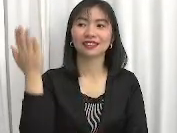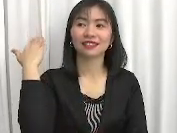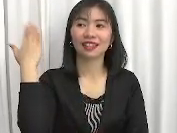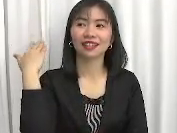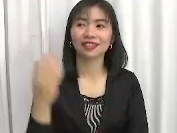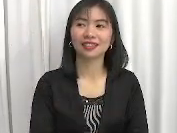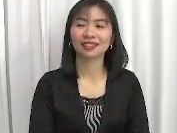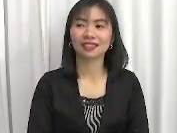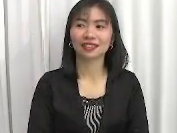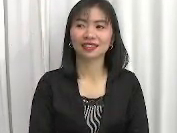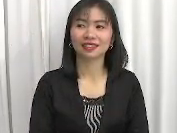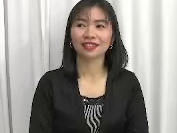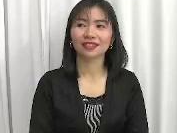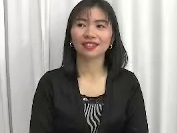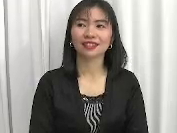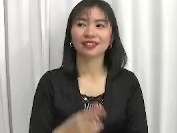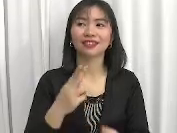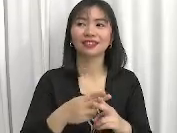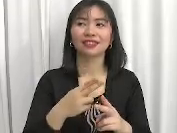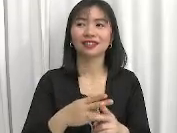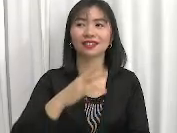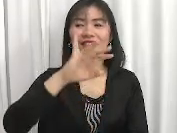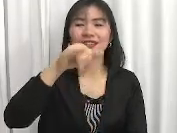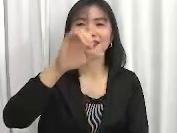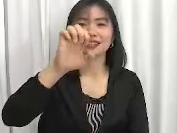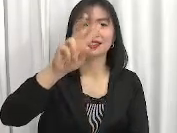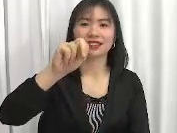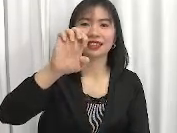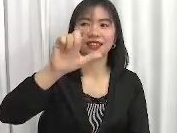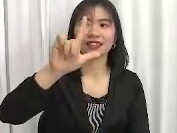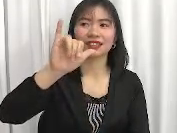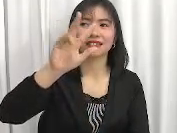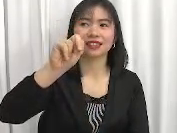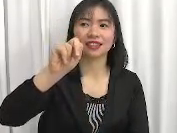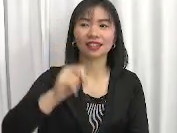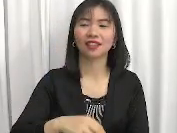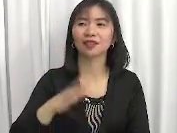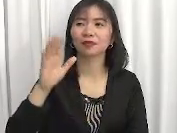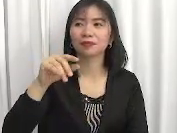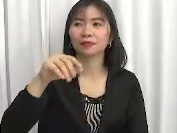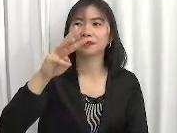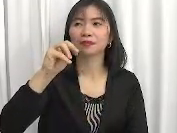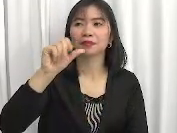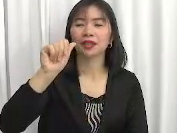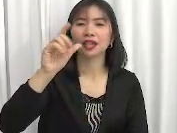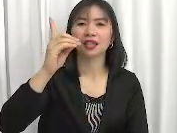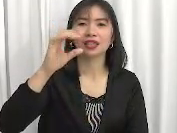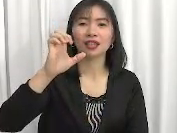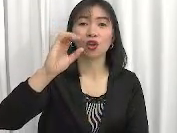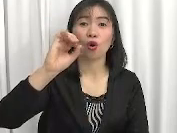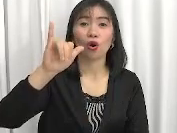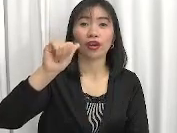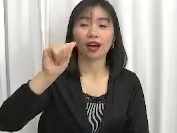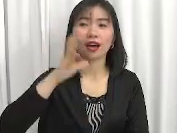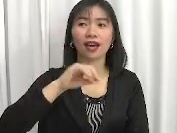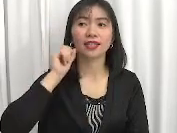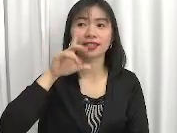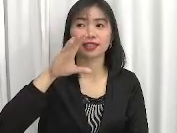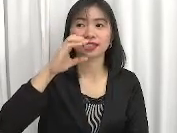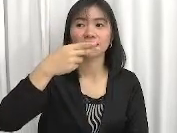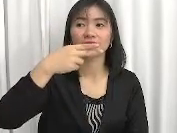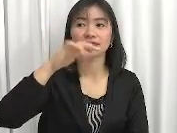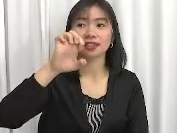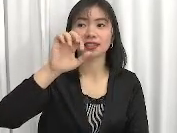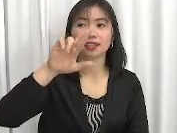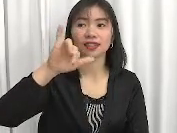Ma'am Jenilyn Mandeoya at si Cheryl. So please claim na Cheryl, po your... Cheryl. Please claim your deodorant. Pwede ipadala na lang sa